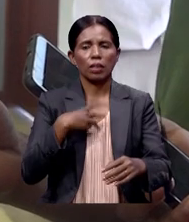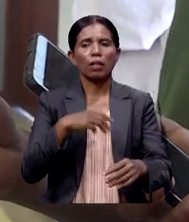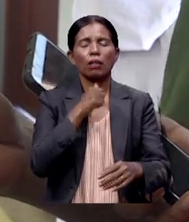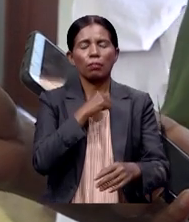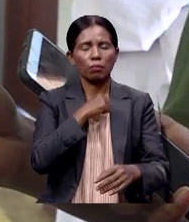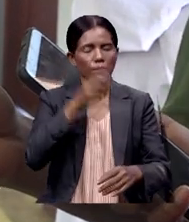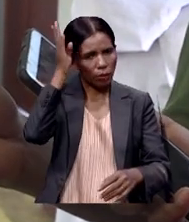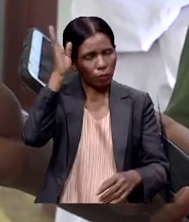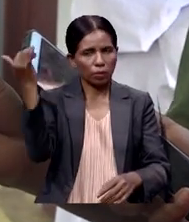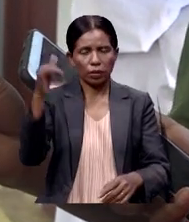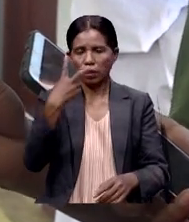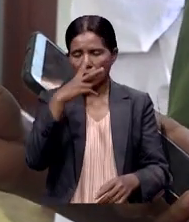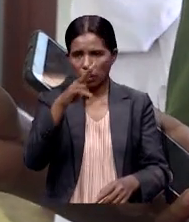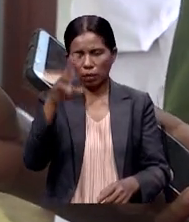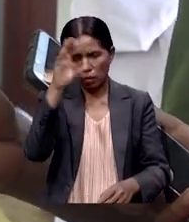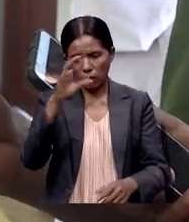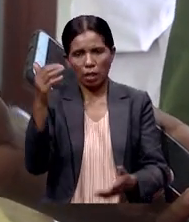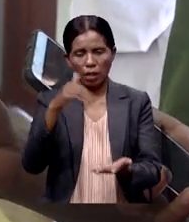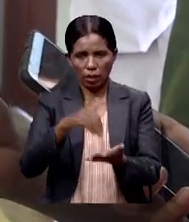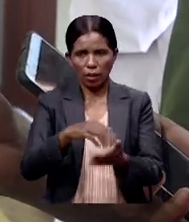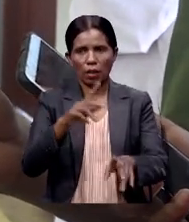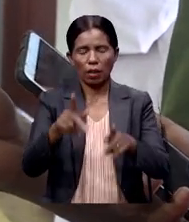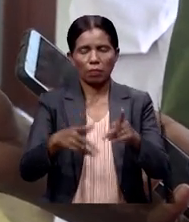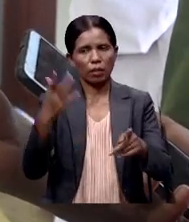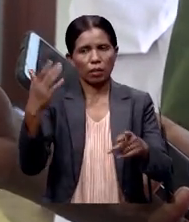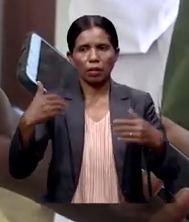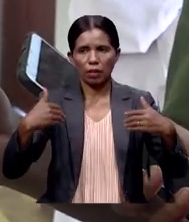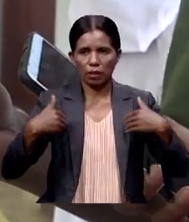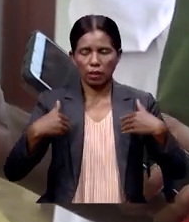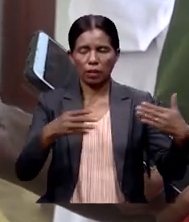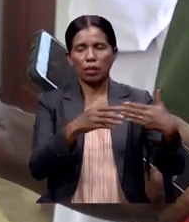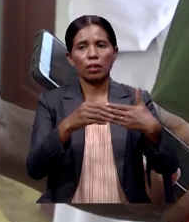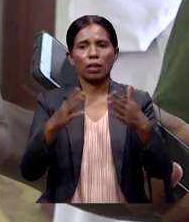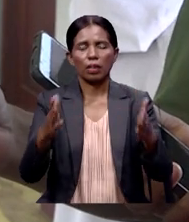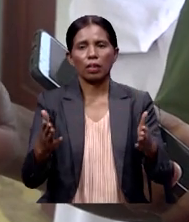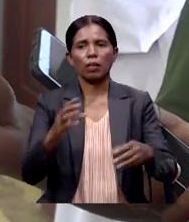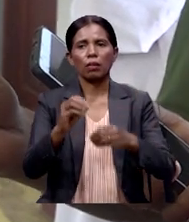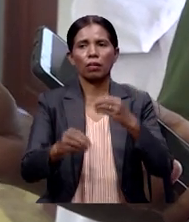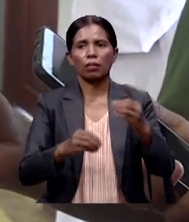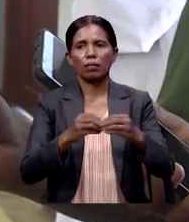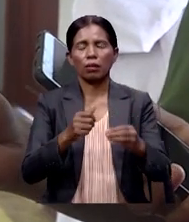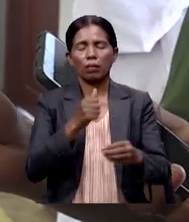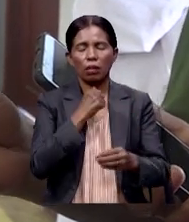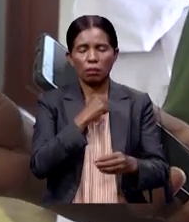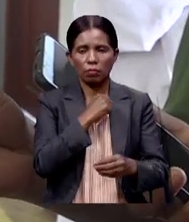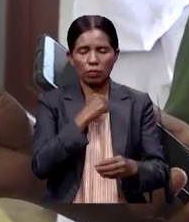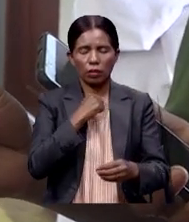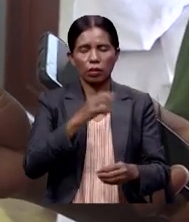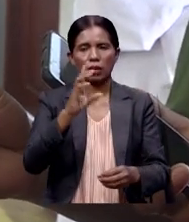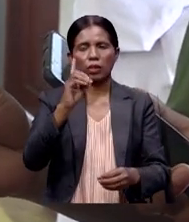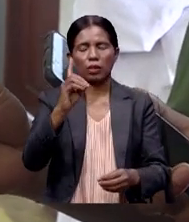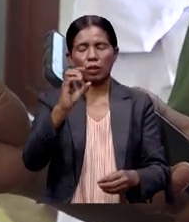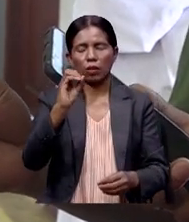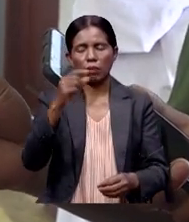Bispo Cira Seihare, Buka Vila Valema, e agora ia ba iaduni coordenador, ia ba coordenador ma Padre Domingos Alves, nia ma coordenador ba